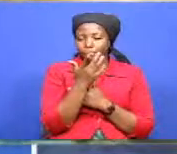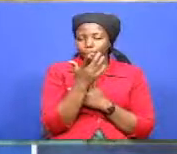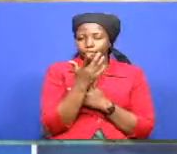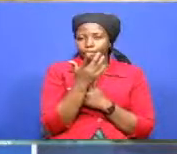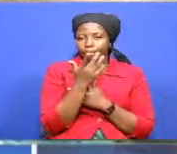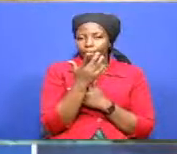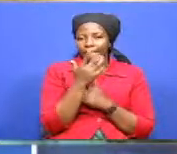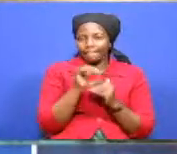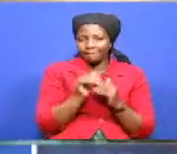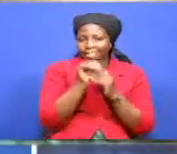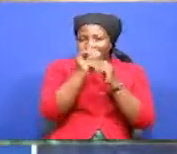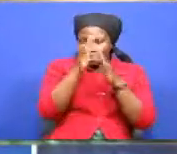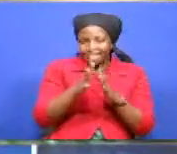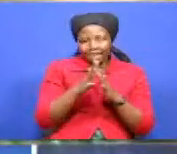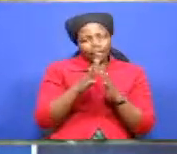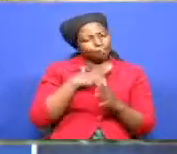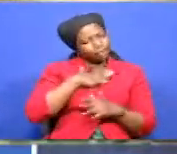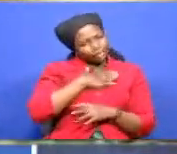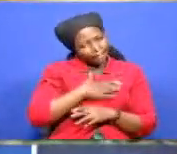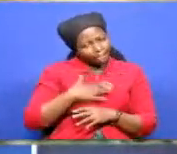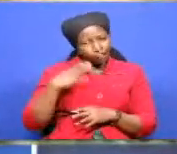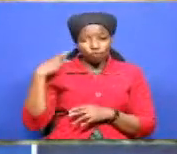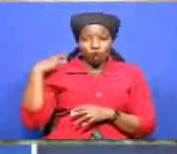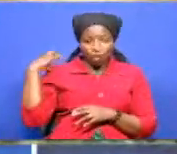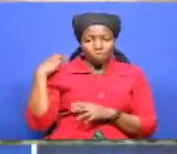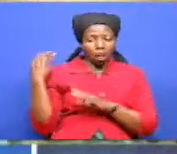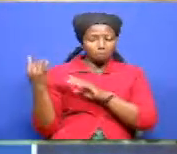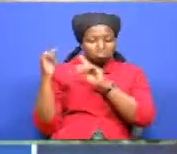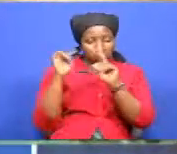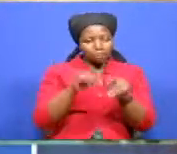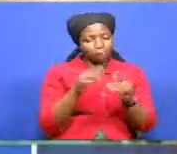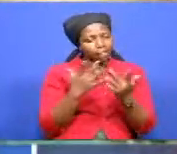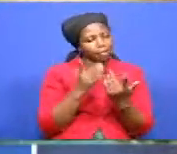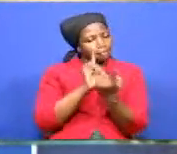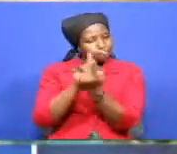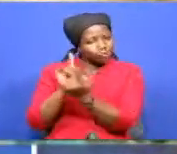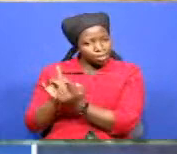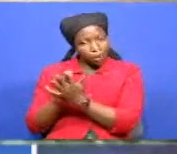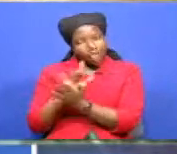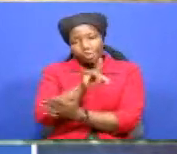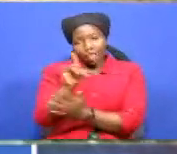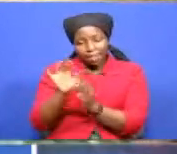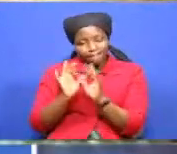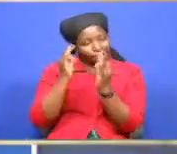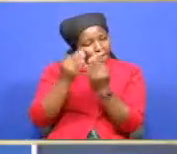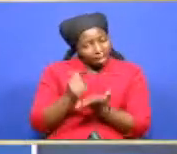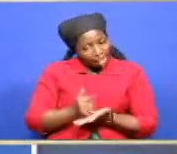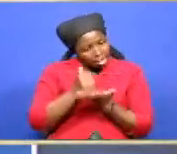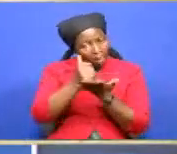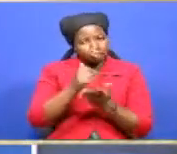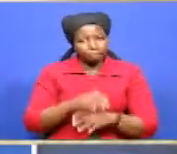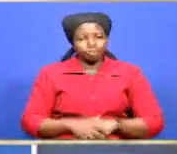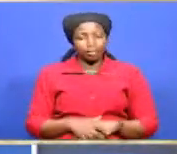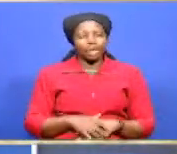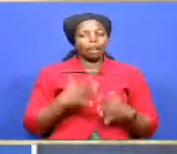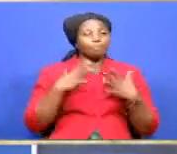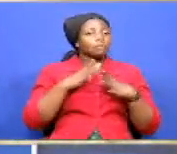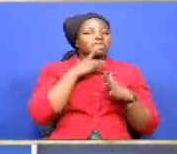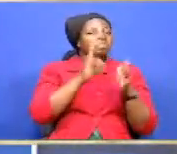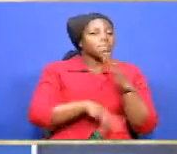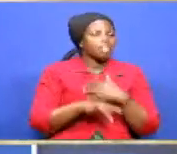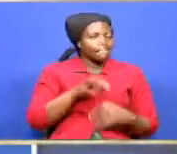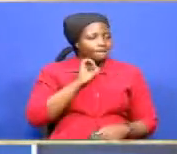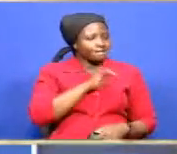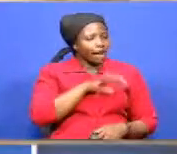wafiyongosi at least wajitole wakuje wasikana na hisi familia wasaidie residents say they fear